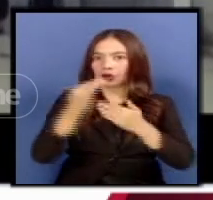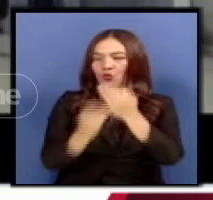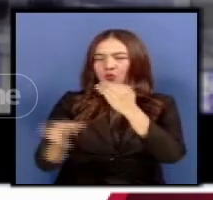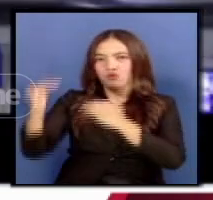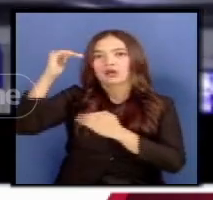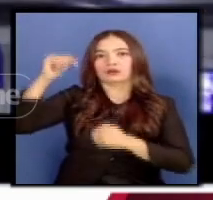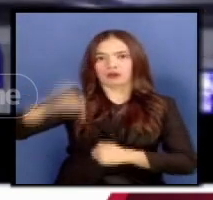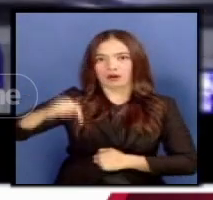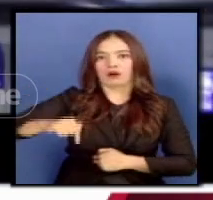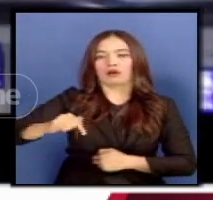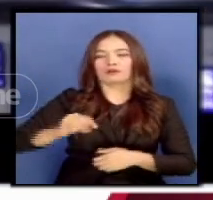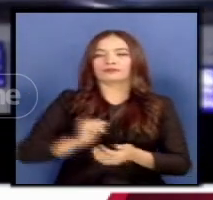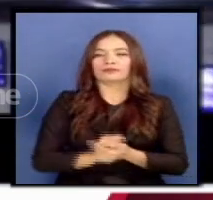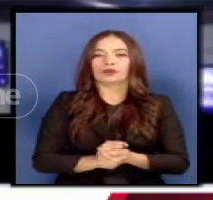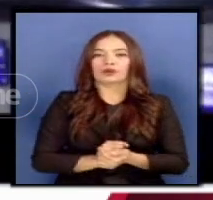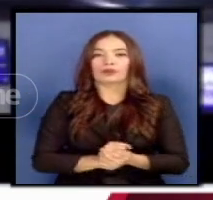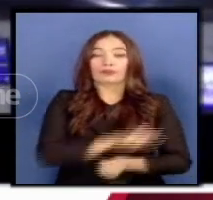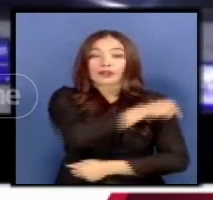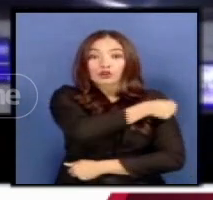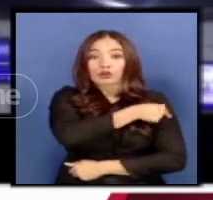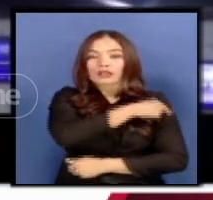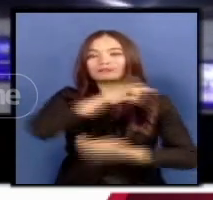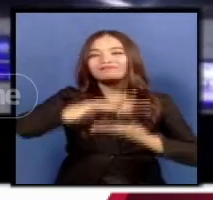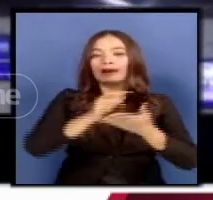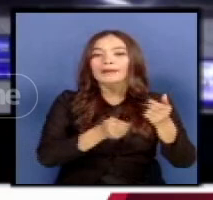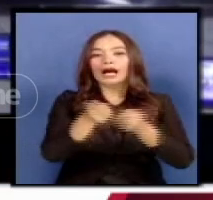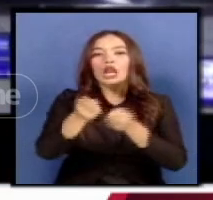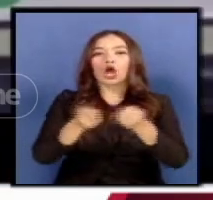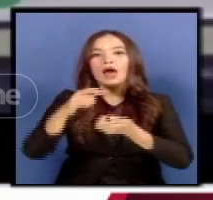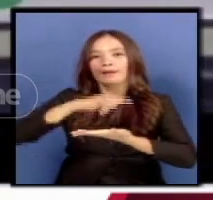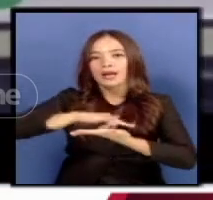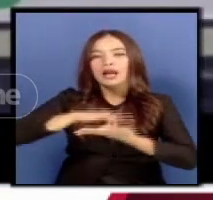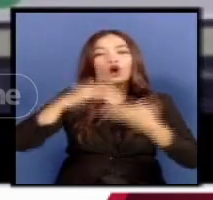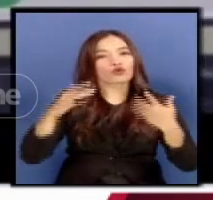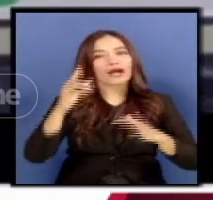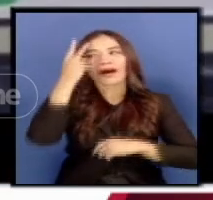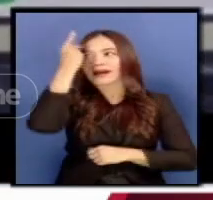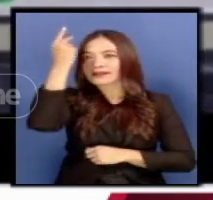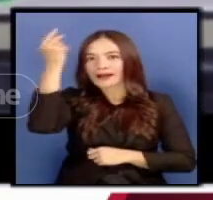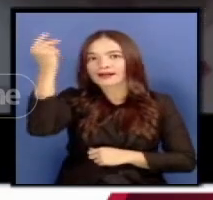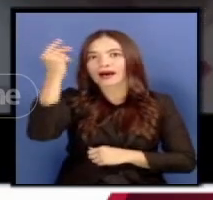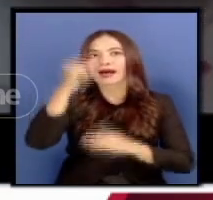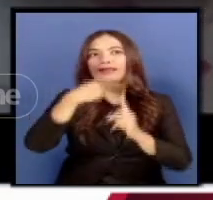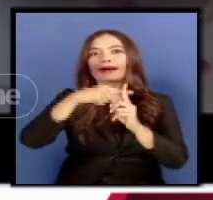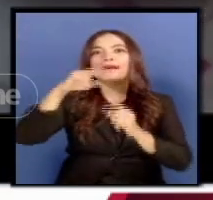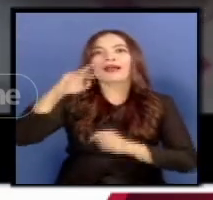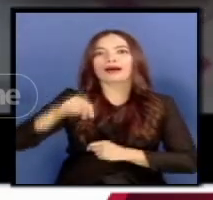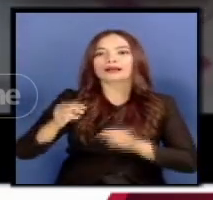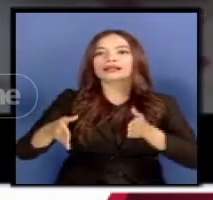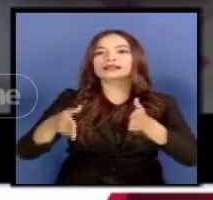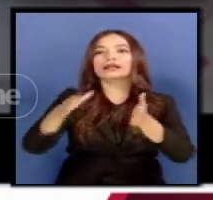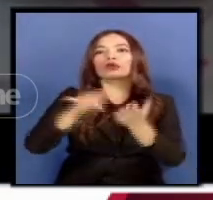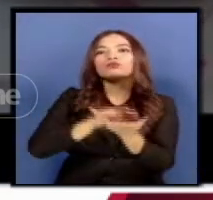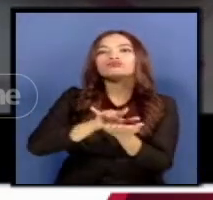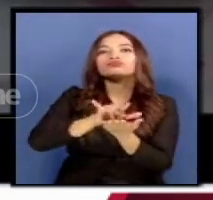maka pihak maskapai maupun pengelola bandara sudah berencana untuk menambah penerbangan